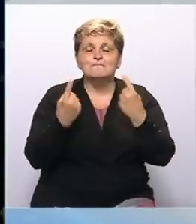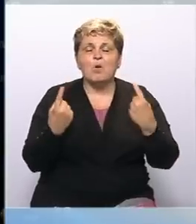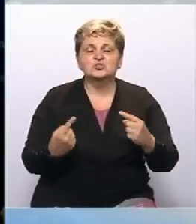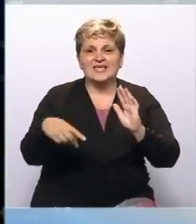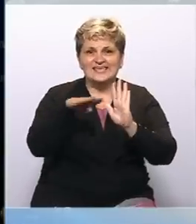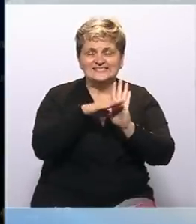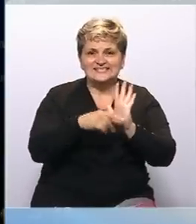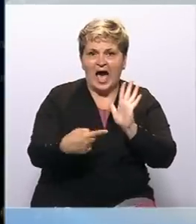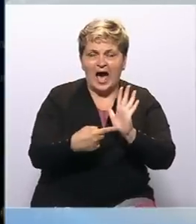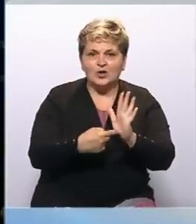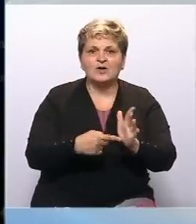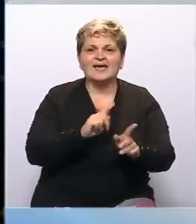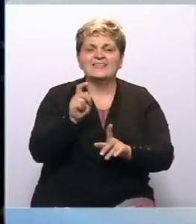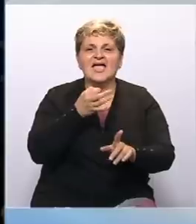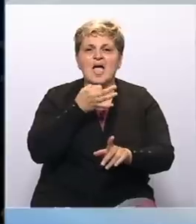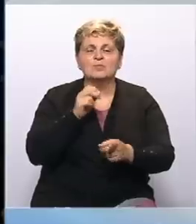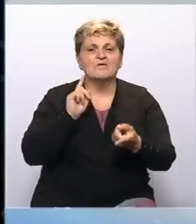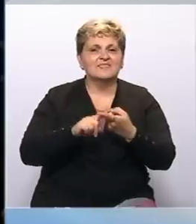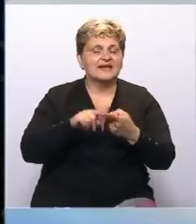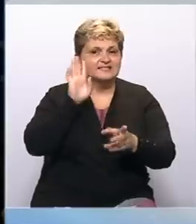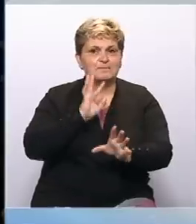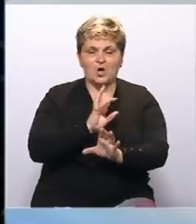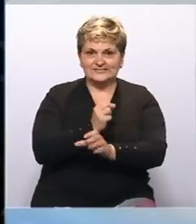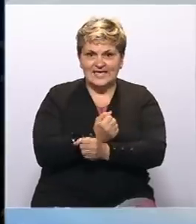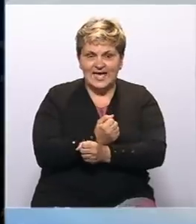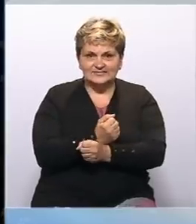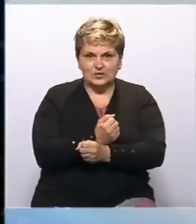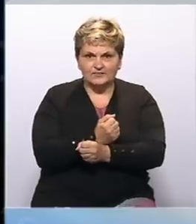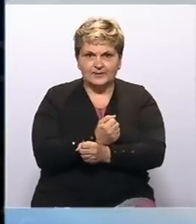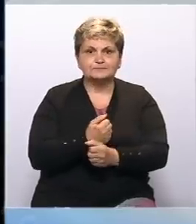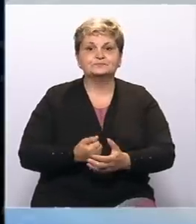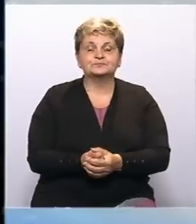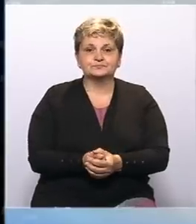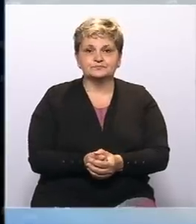zakonskih rješenja, naročito kad je u pitanju Federacija Bosne i Hercegovine.